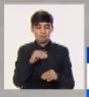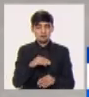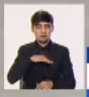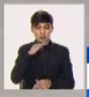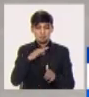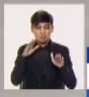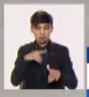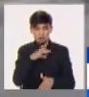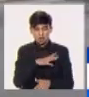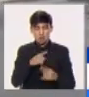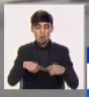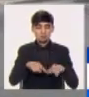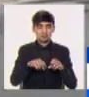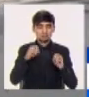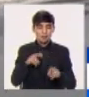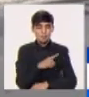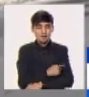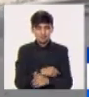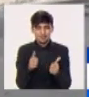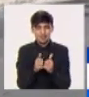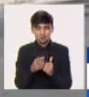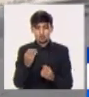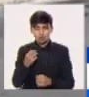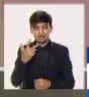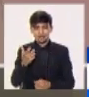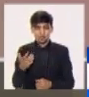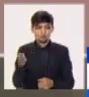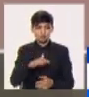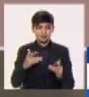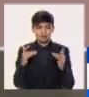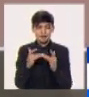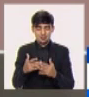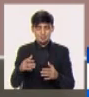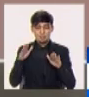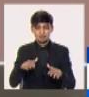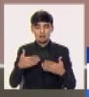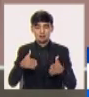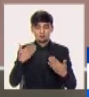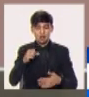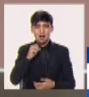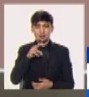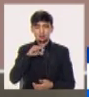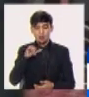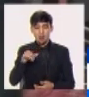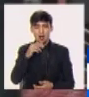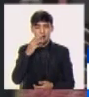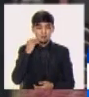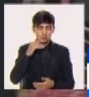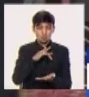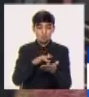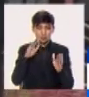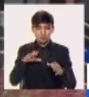биліктегілер облыстық көп бейінді аурухана жанынан тағы 300 төсек орын ашылғанын айтады. Ал Ақтау, Алматы қалаларында спорттық